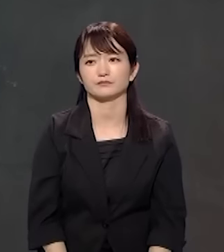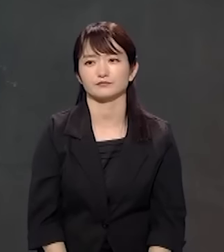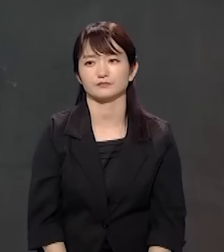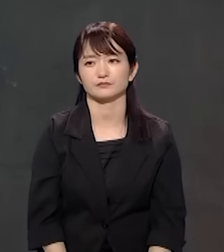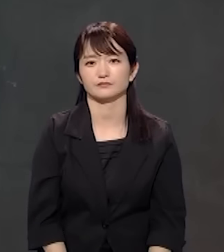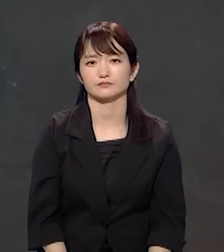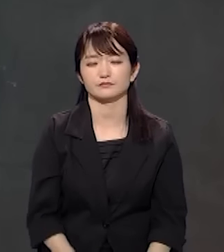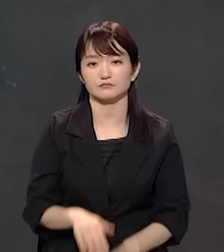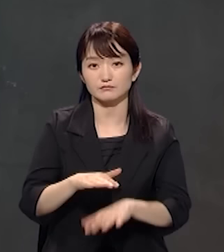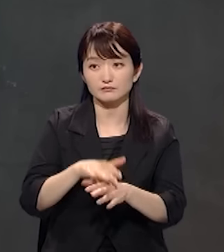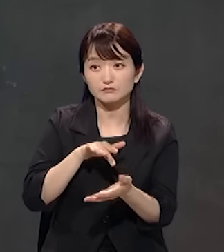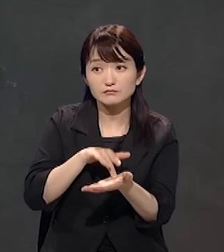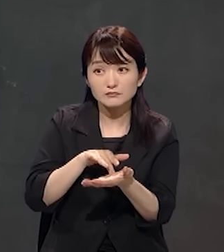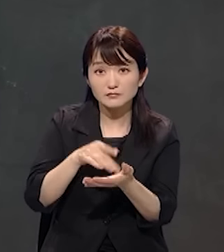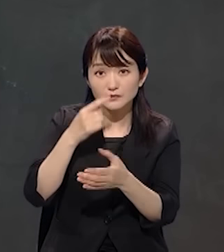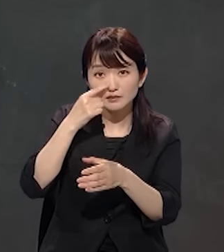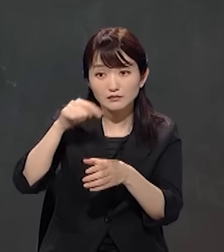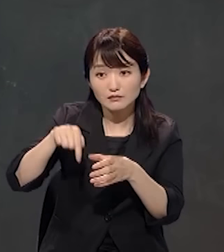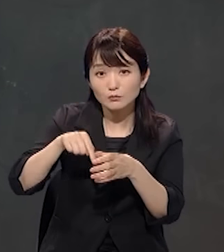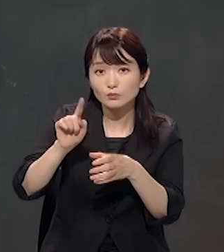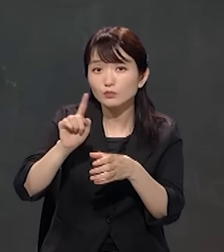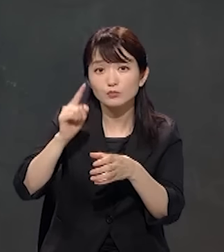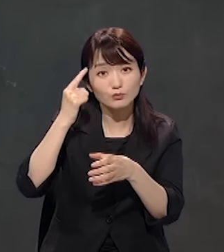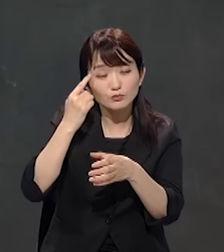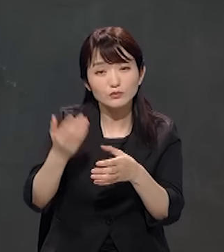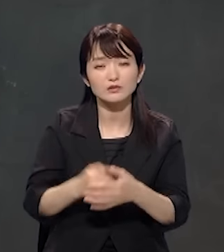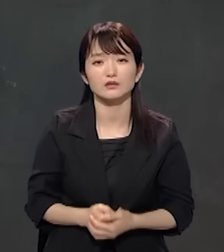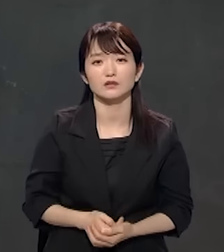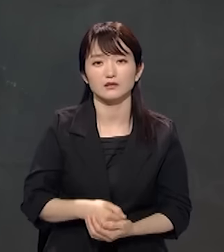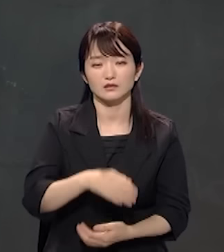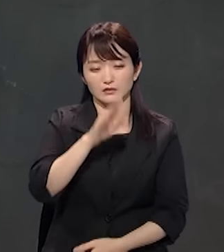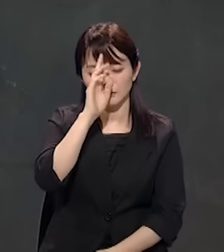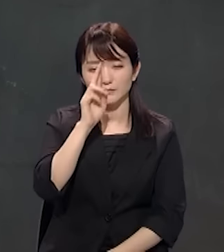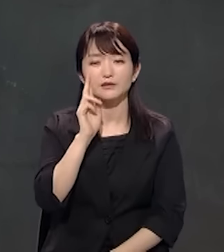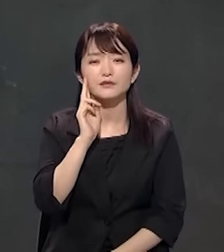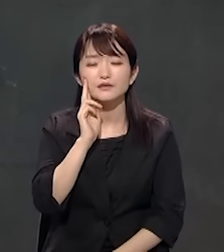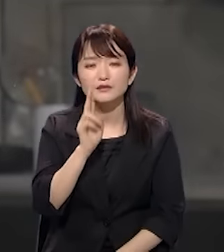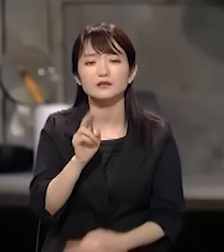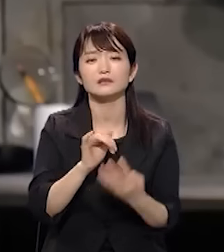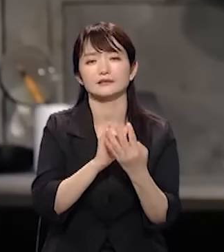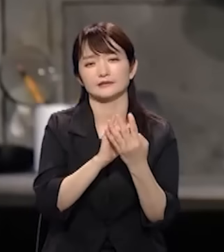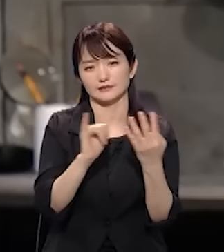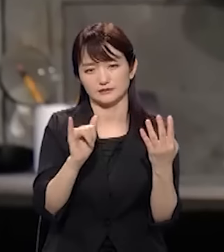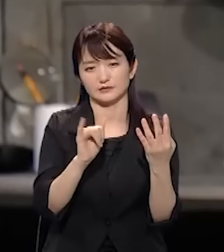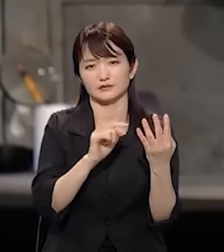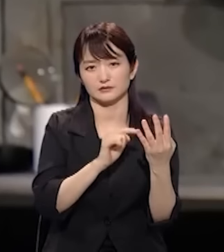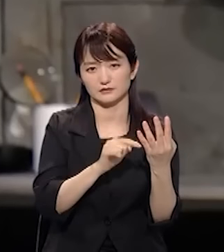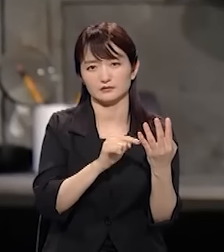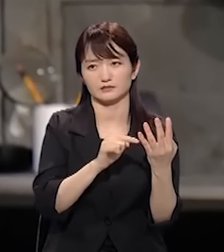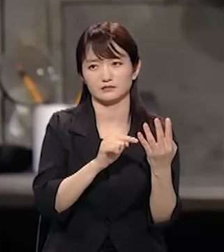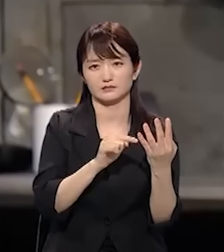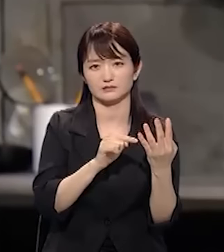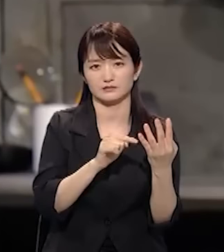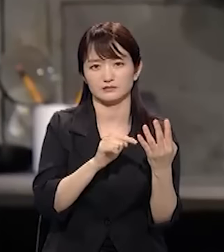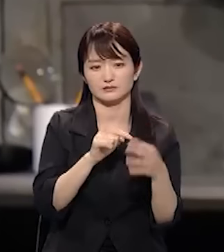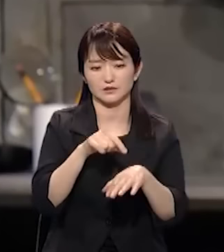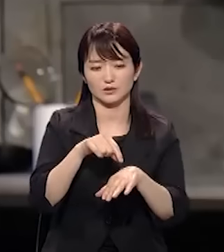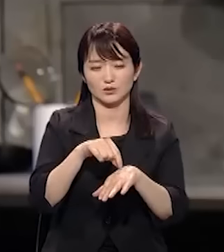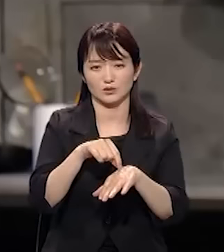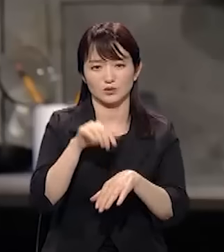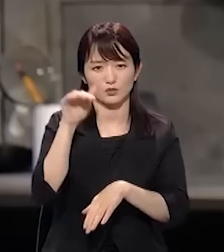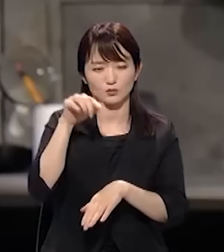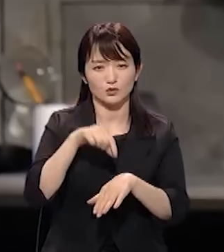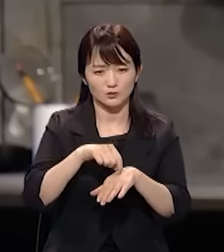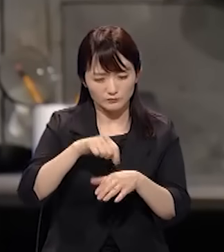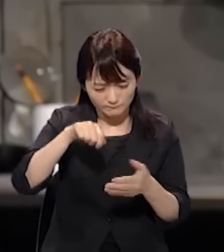짚어보죠 농약 커피가 무슨 얘기죠 진 사람이네 명입니다이 네명이 오리고기를 먹고